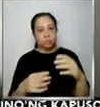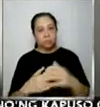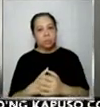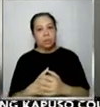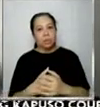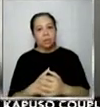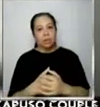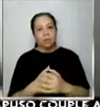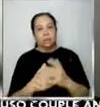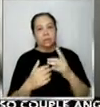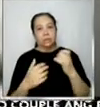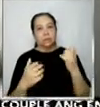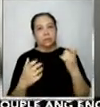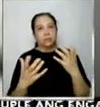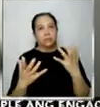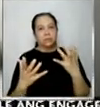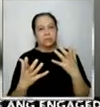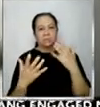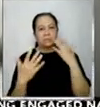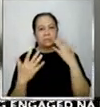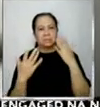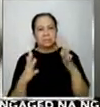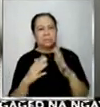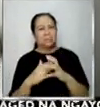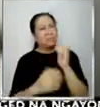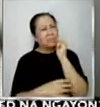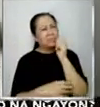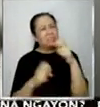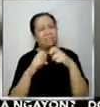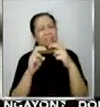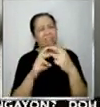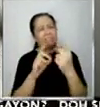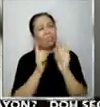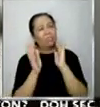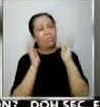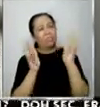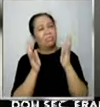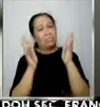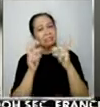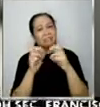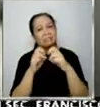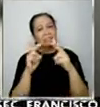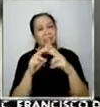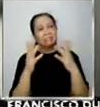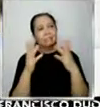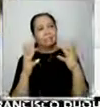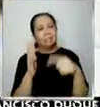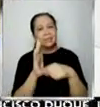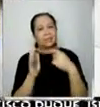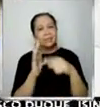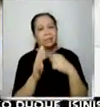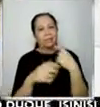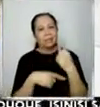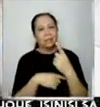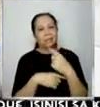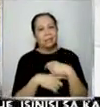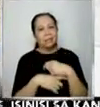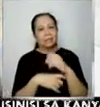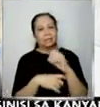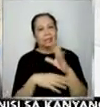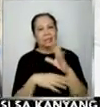ewan ko kahit araw-araw kami magkausap kahit minsan parang gusto ko nang i-encol, ganun. Kasi ang dami na